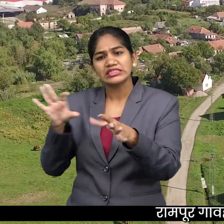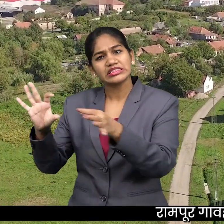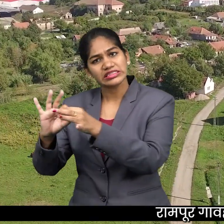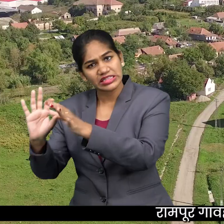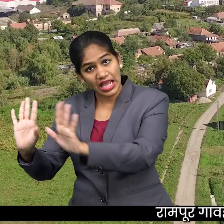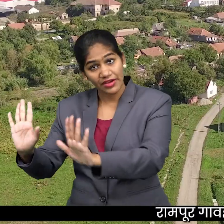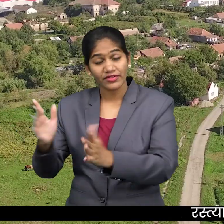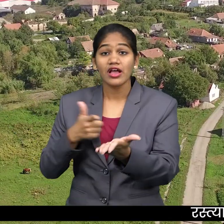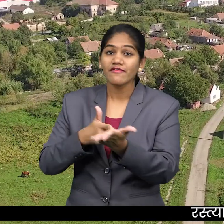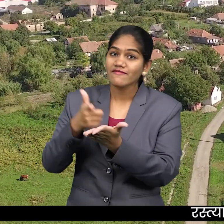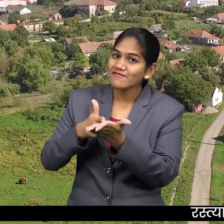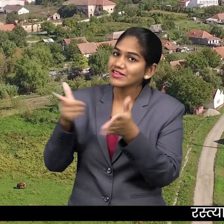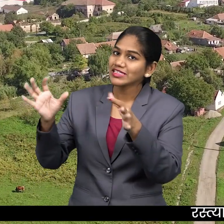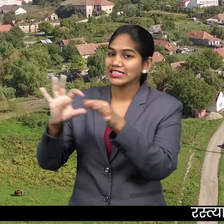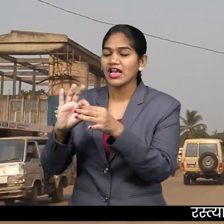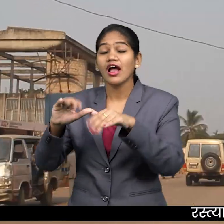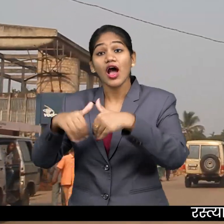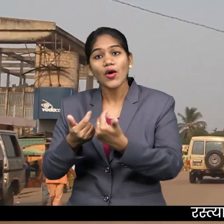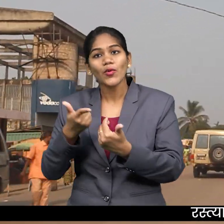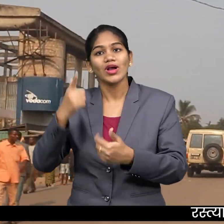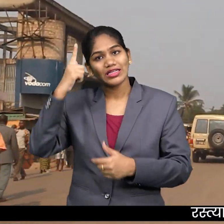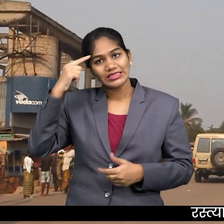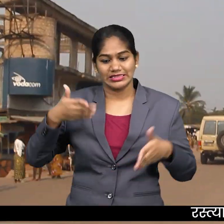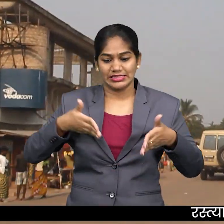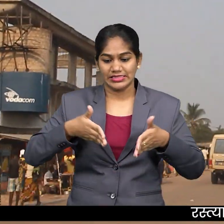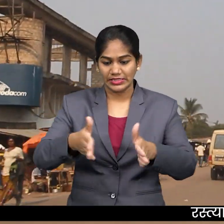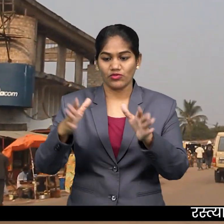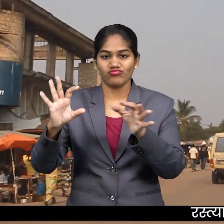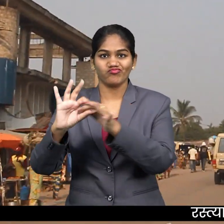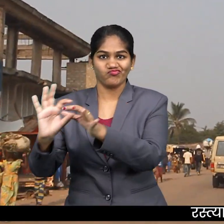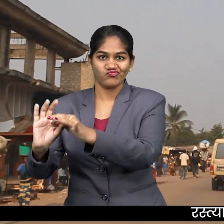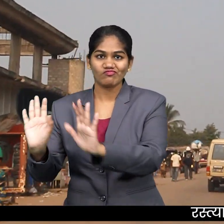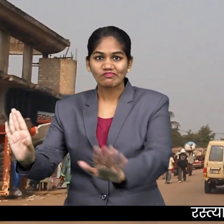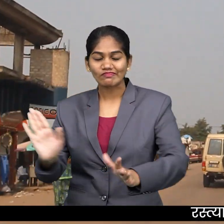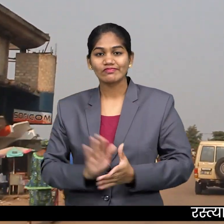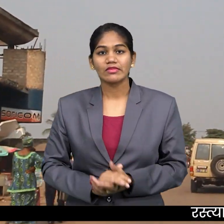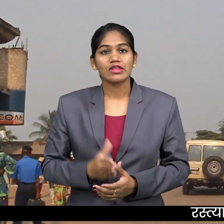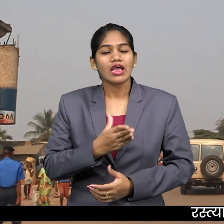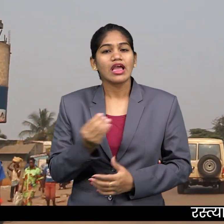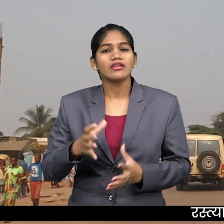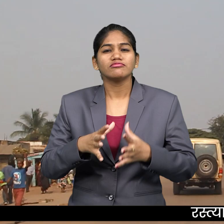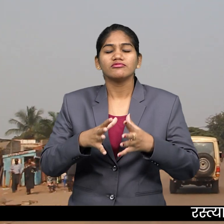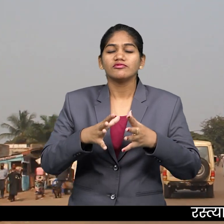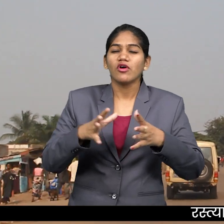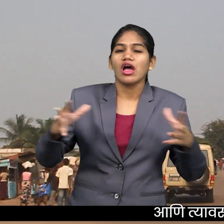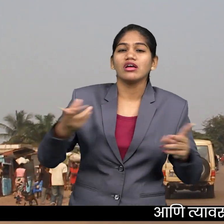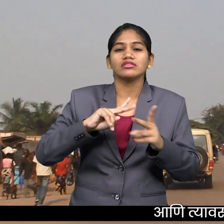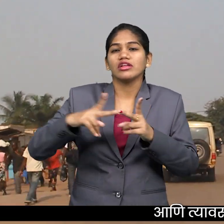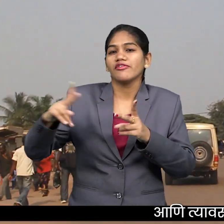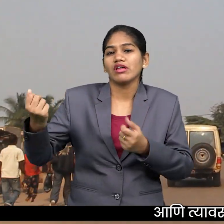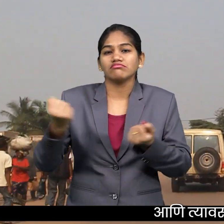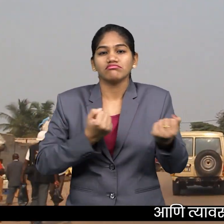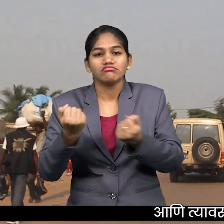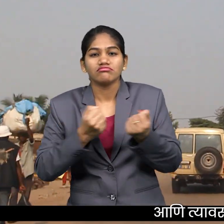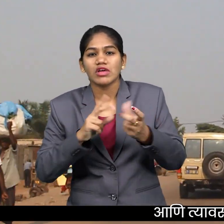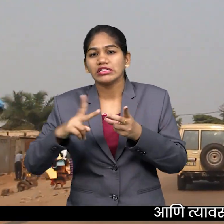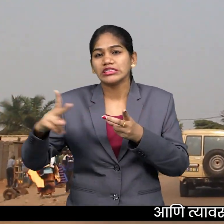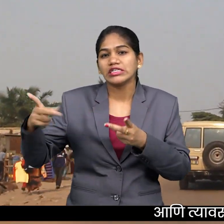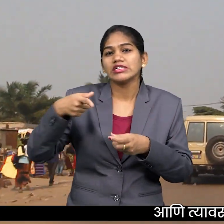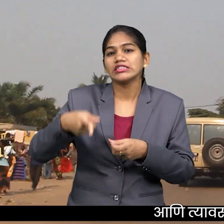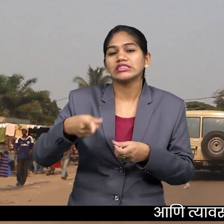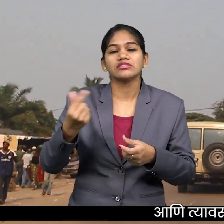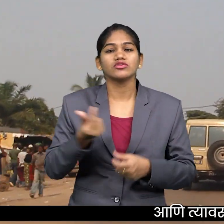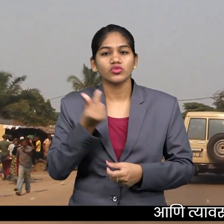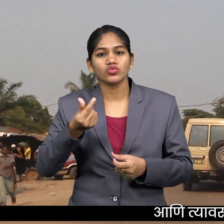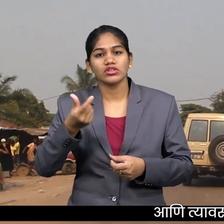रस्त्याने शहरे आणि गावे आणि त्यावरून विविध